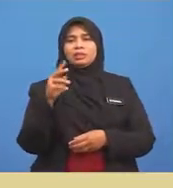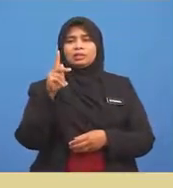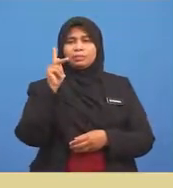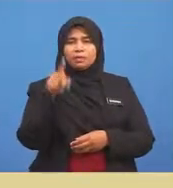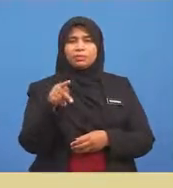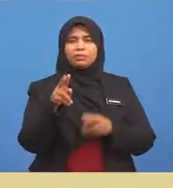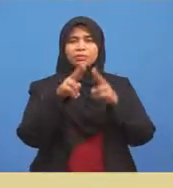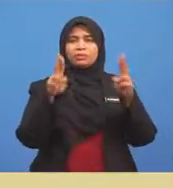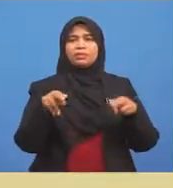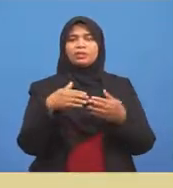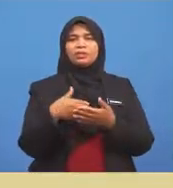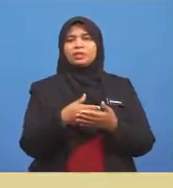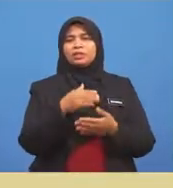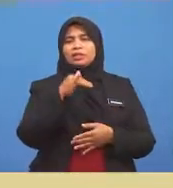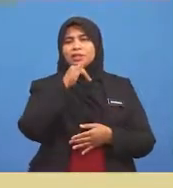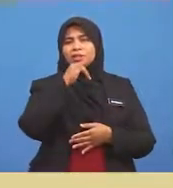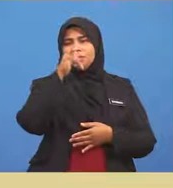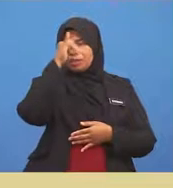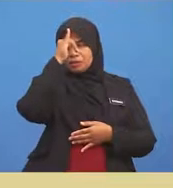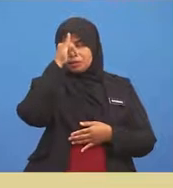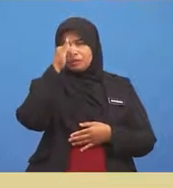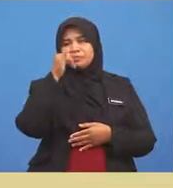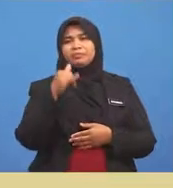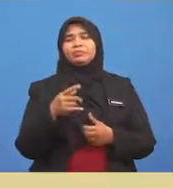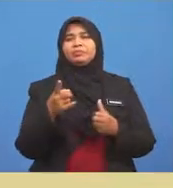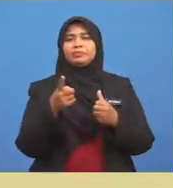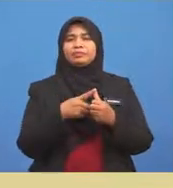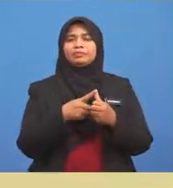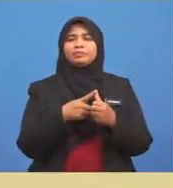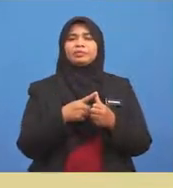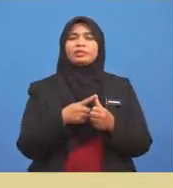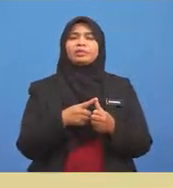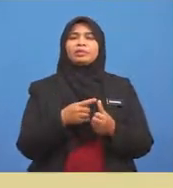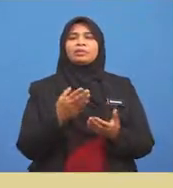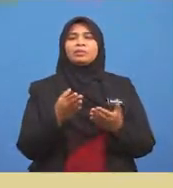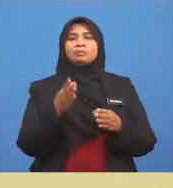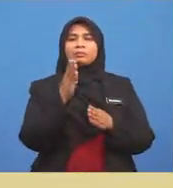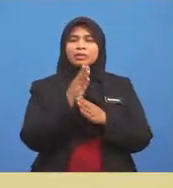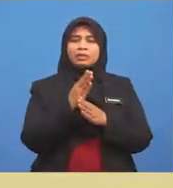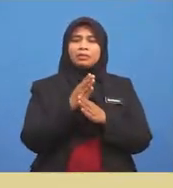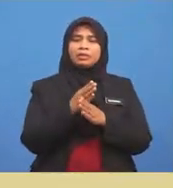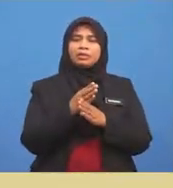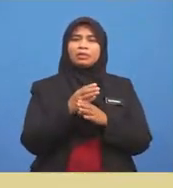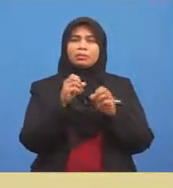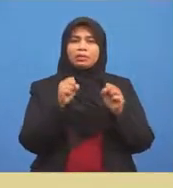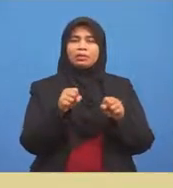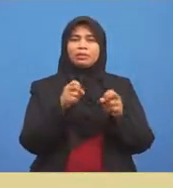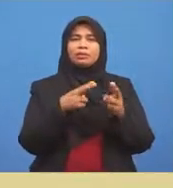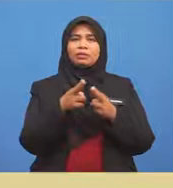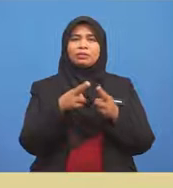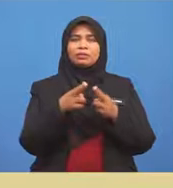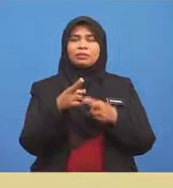menguji anak yatim tersebut terlebih dahulu sama ada mereka benar-benar mampu menguruskan